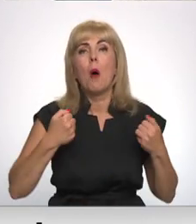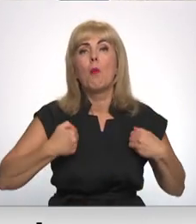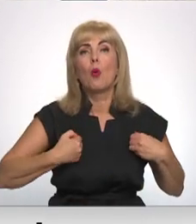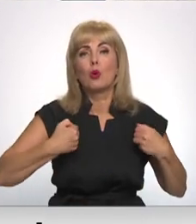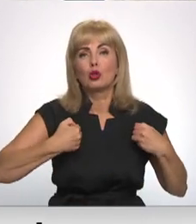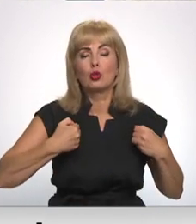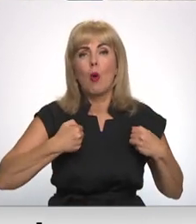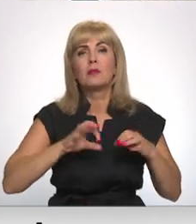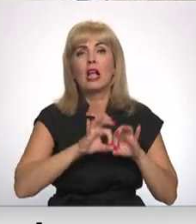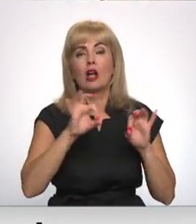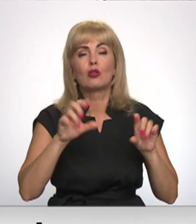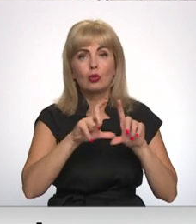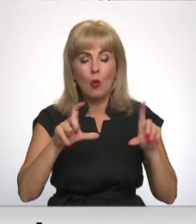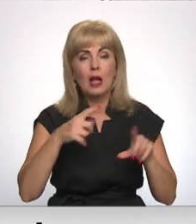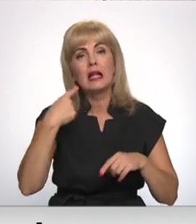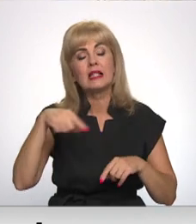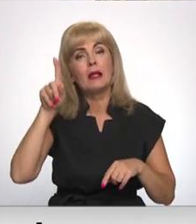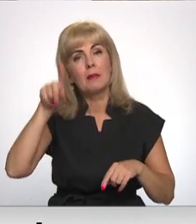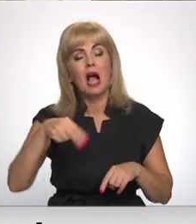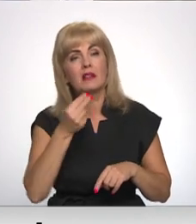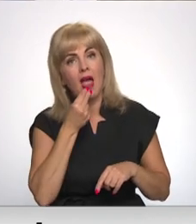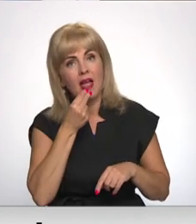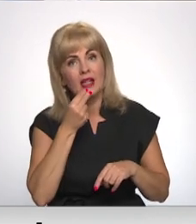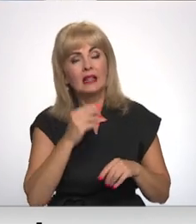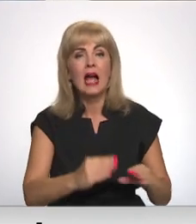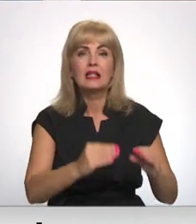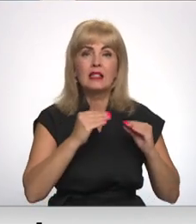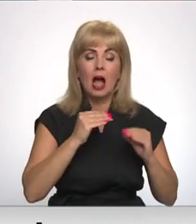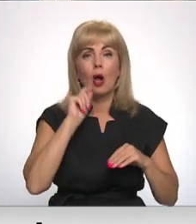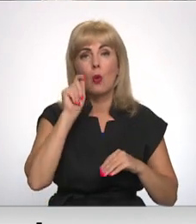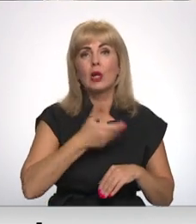ciema iedzīvotāji prasa ēdienu un segas. Iedzīvotāji Ukrainā